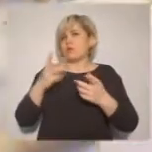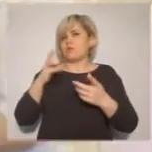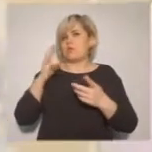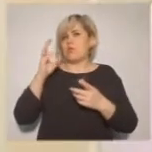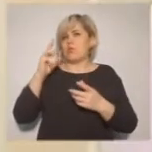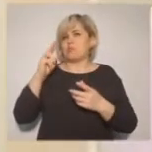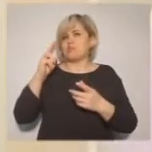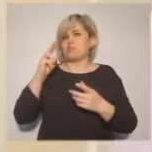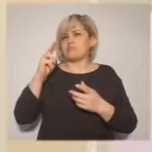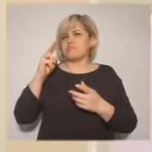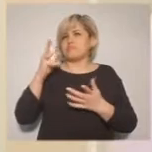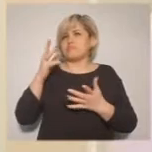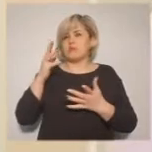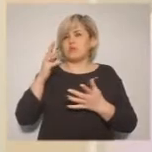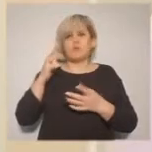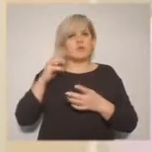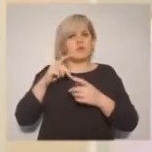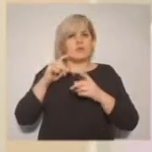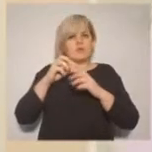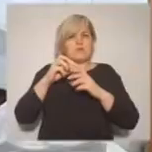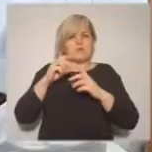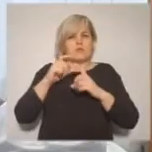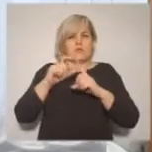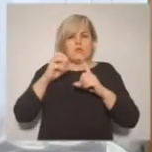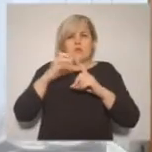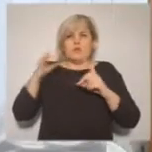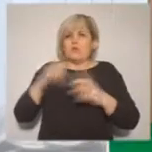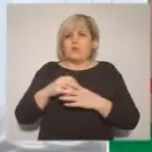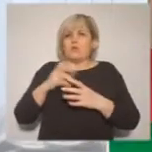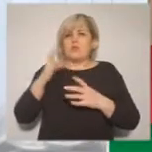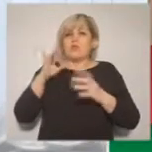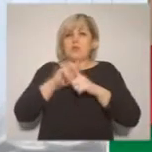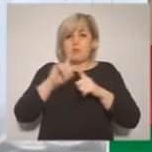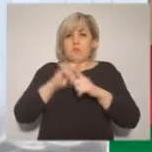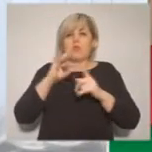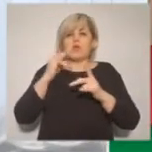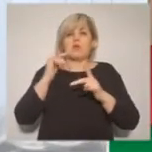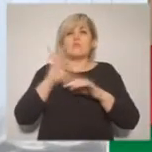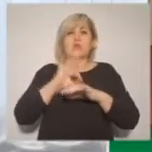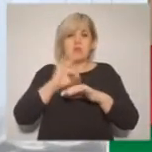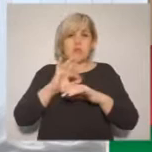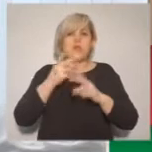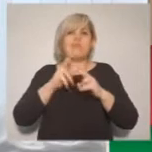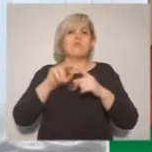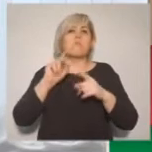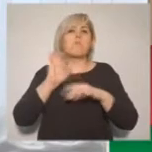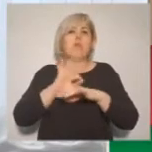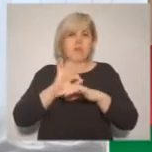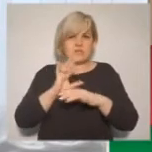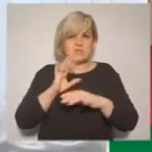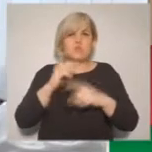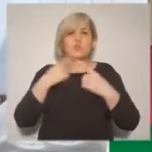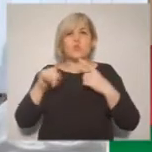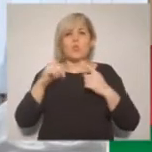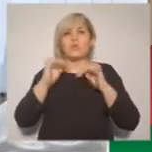реагирует за счет иммунной системы, потому что они уже привыкли действительно. Но все равно они больны, и это болезнь. Но другое дело, что они так относятся, но